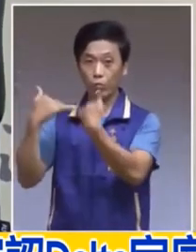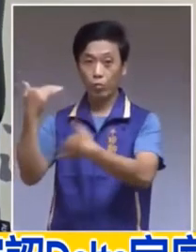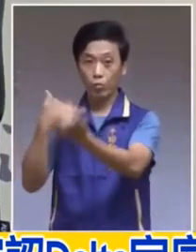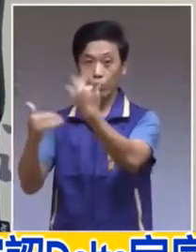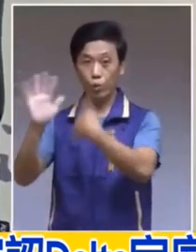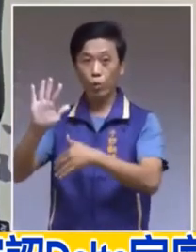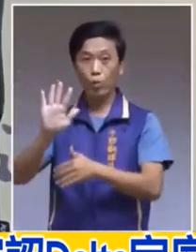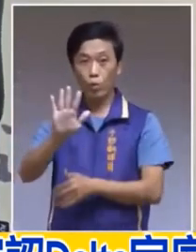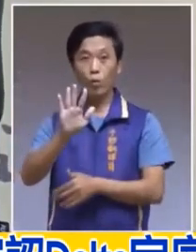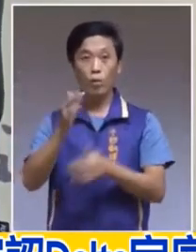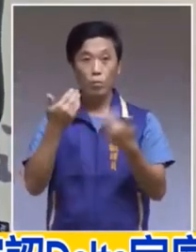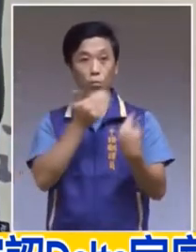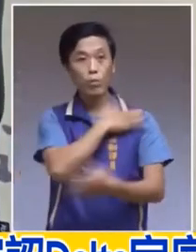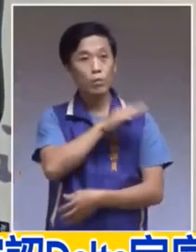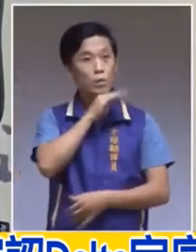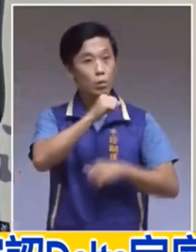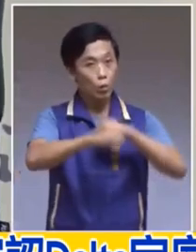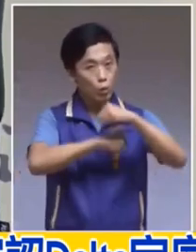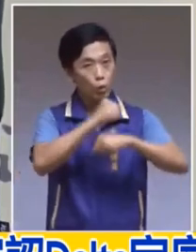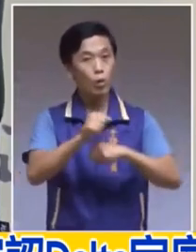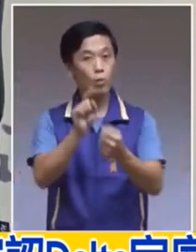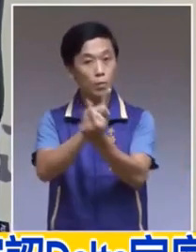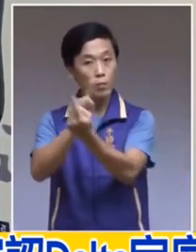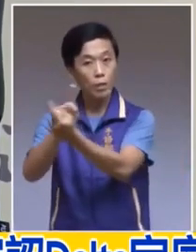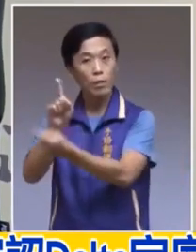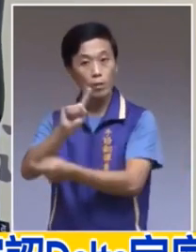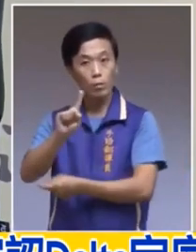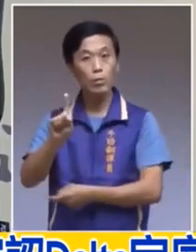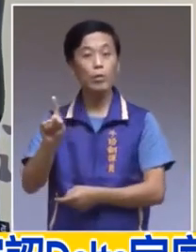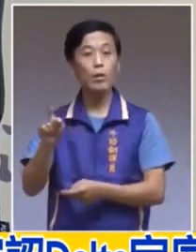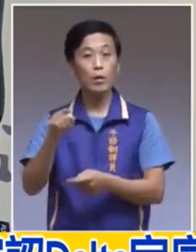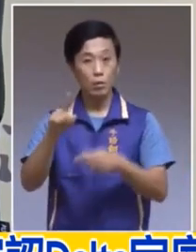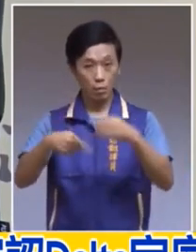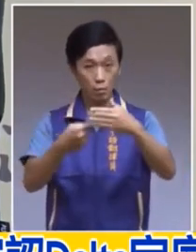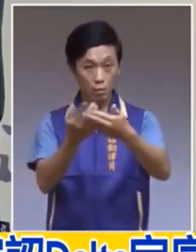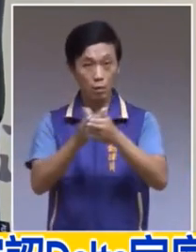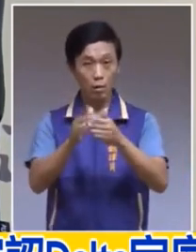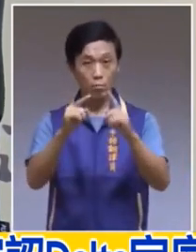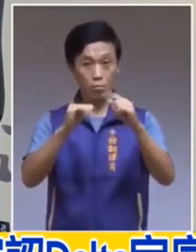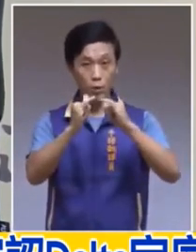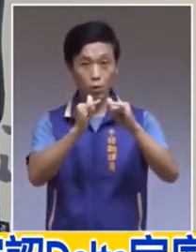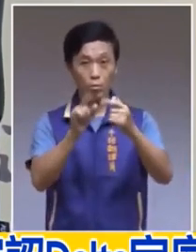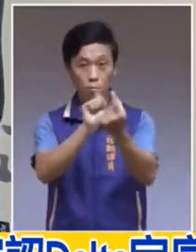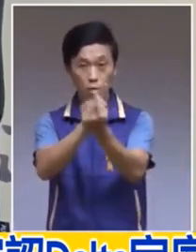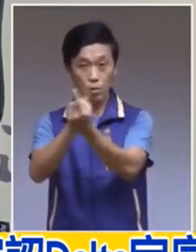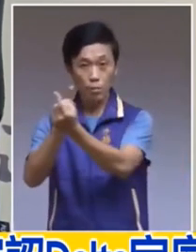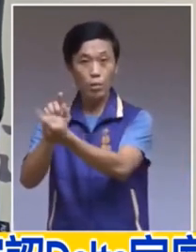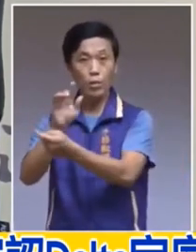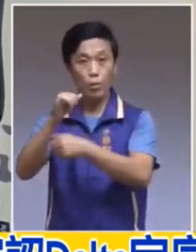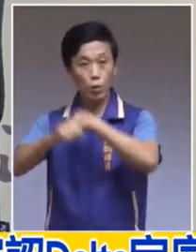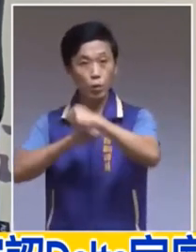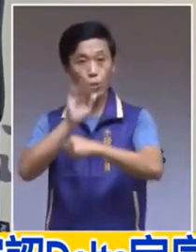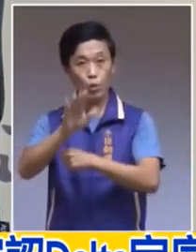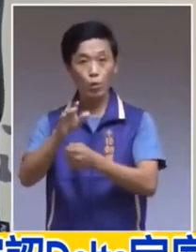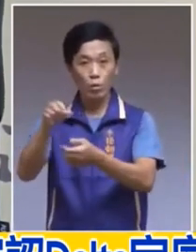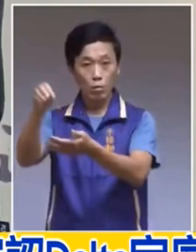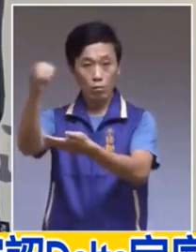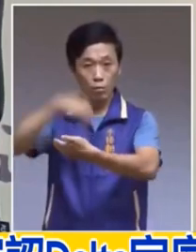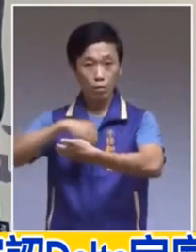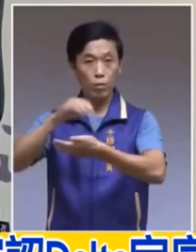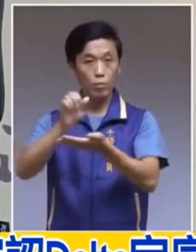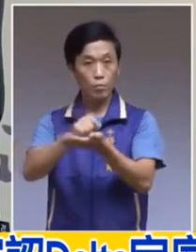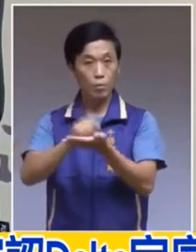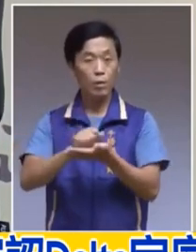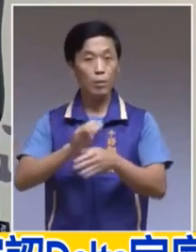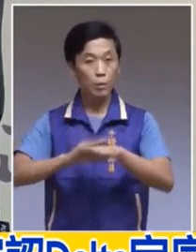是接触这个部分，只要有人跟人这部分的一个互动，我们就列入调查的对象。